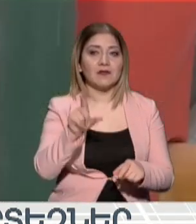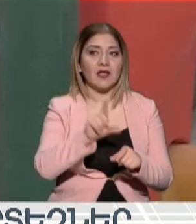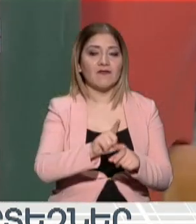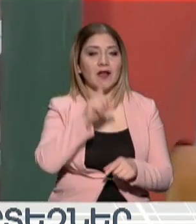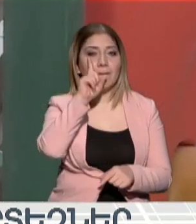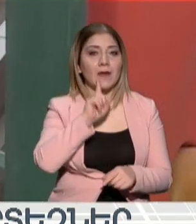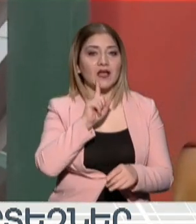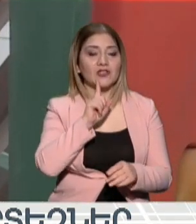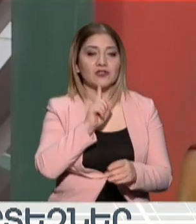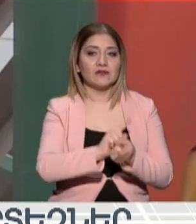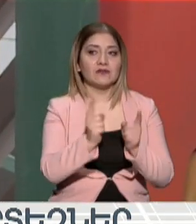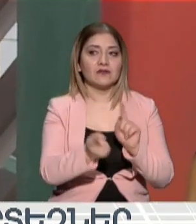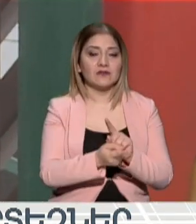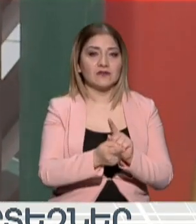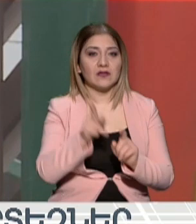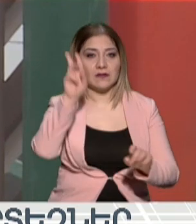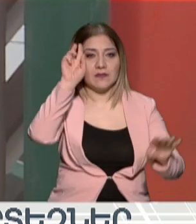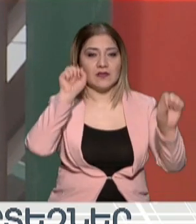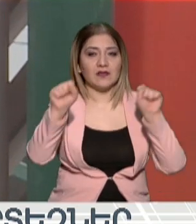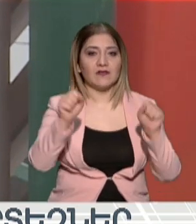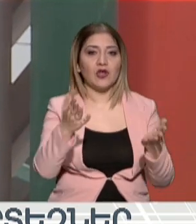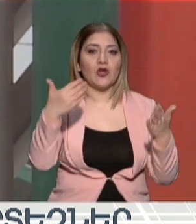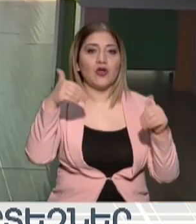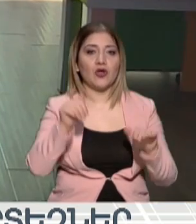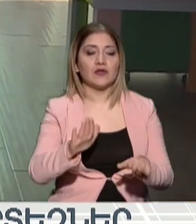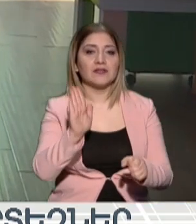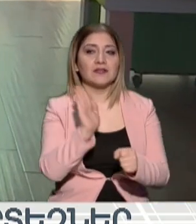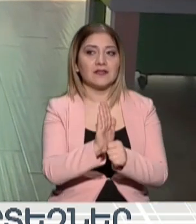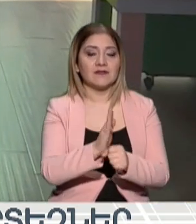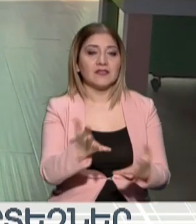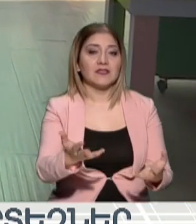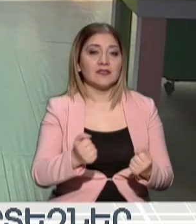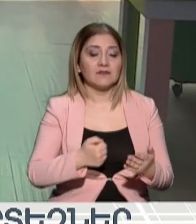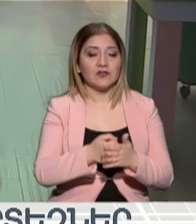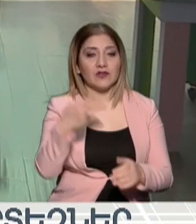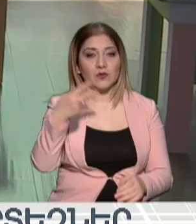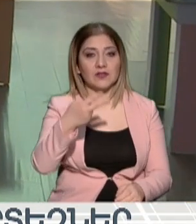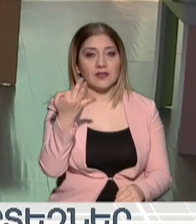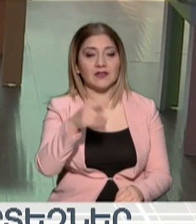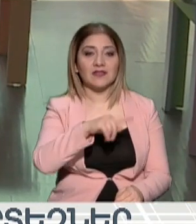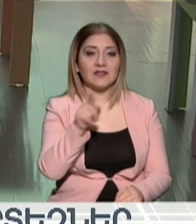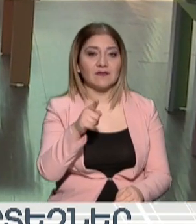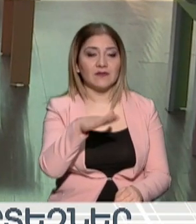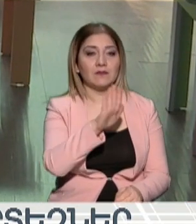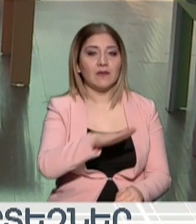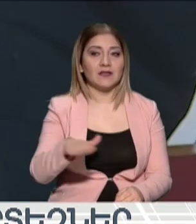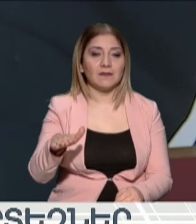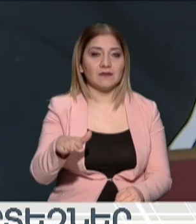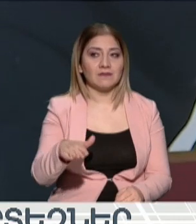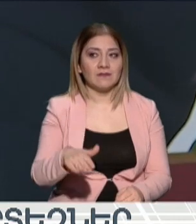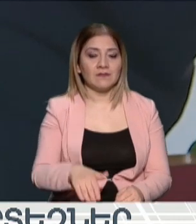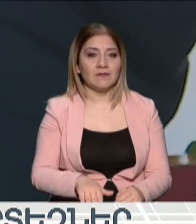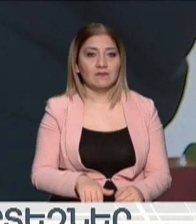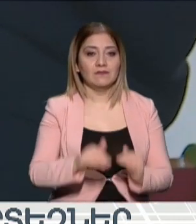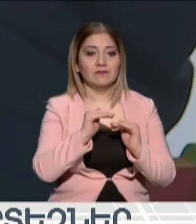ավելի հասանելի դարձնել ու հասնել կառավարության սահմանած նշաձողին։ Որոշել են մինչև 2023 թվականը նախադպրոցական